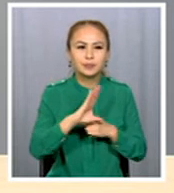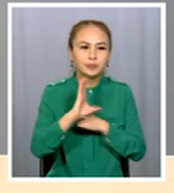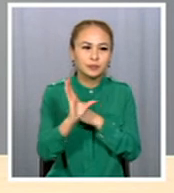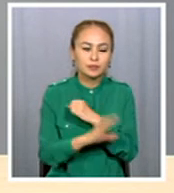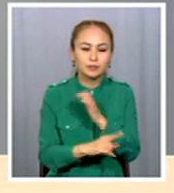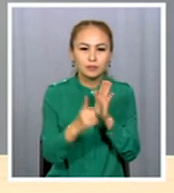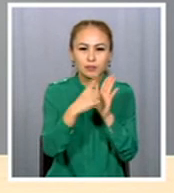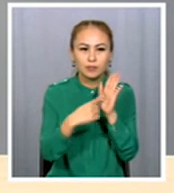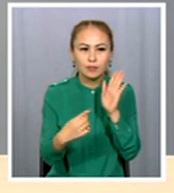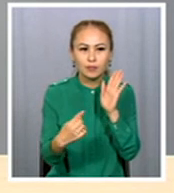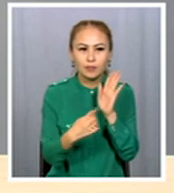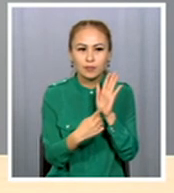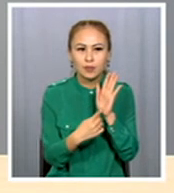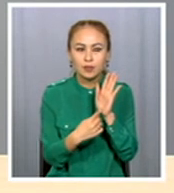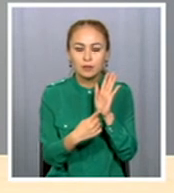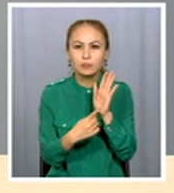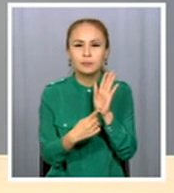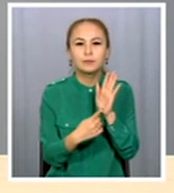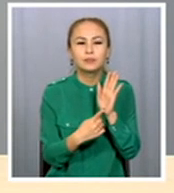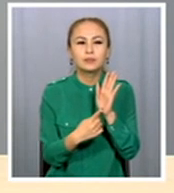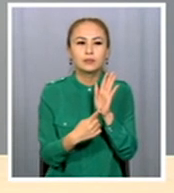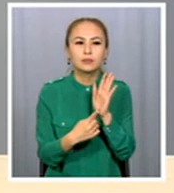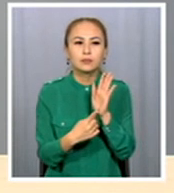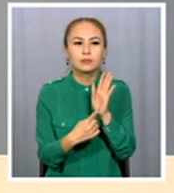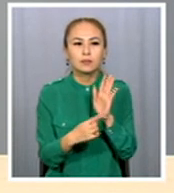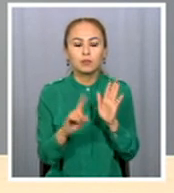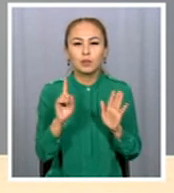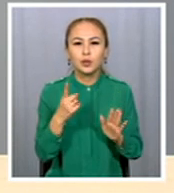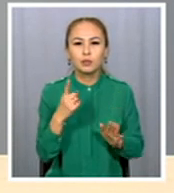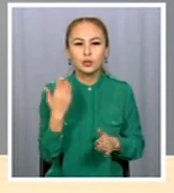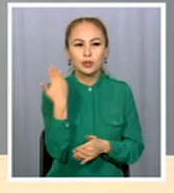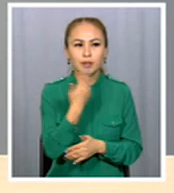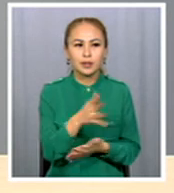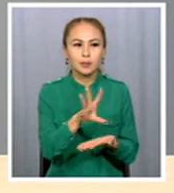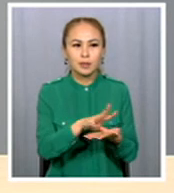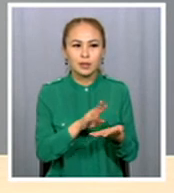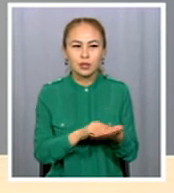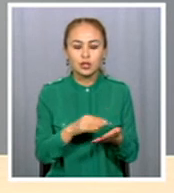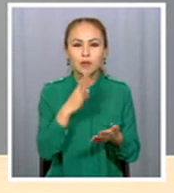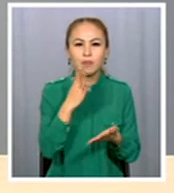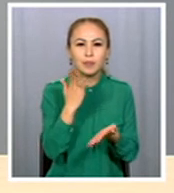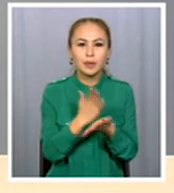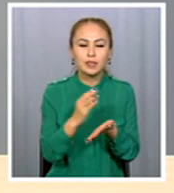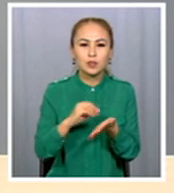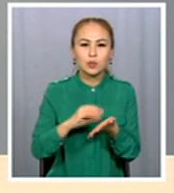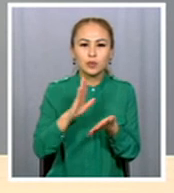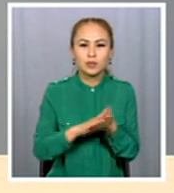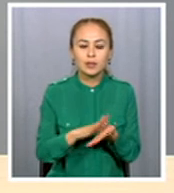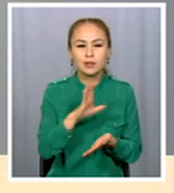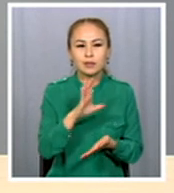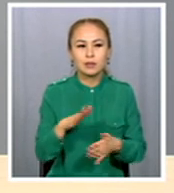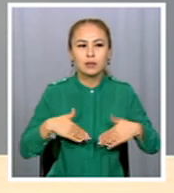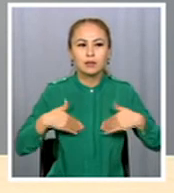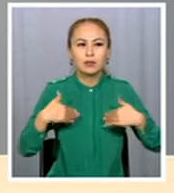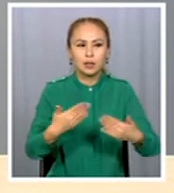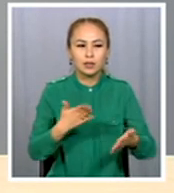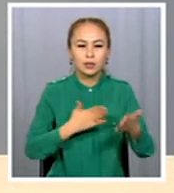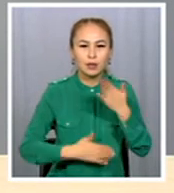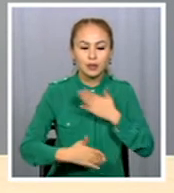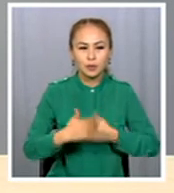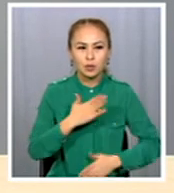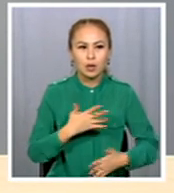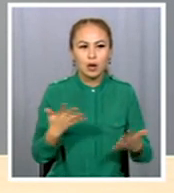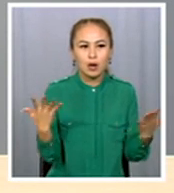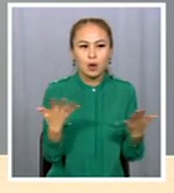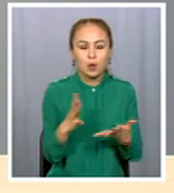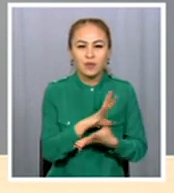предложения мы поставили восклицательный знак, потому что это предложение произносится с интонацией радости. Какой же